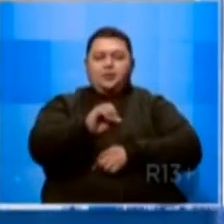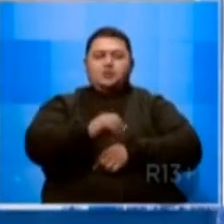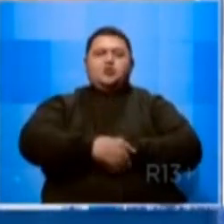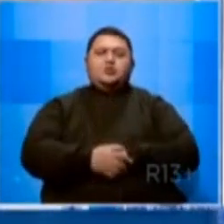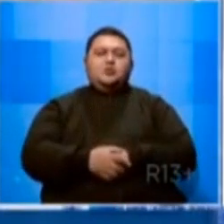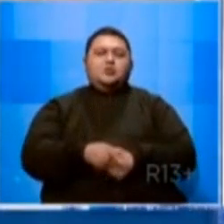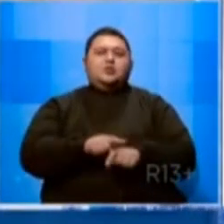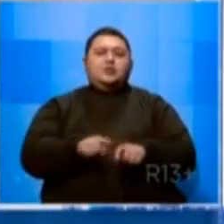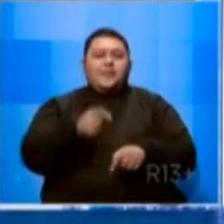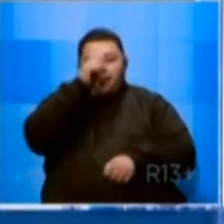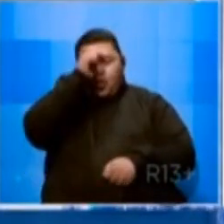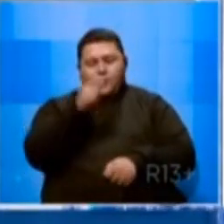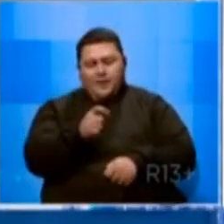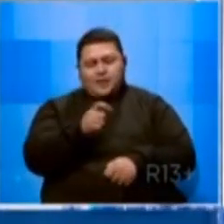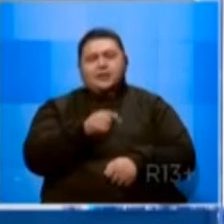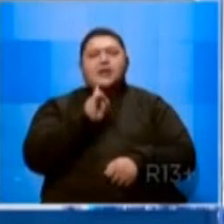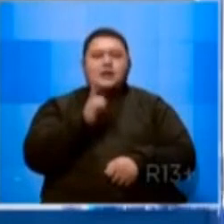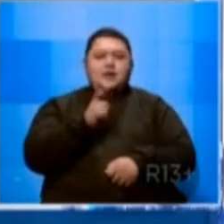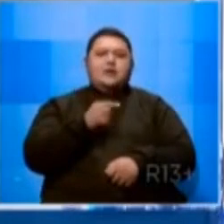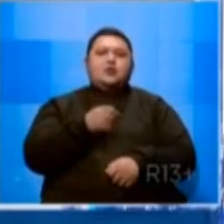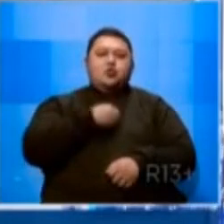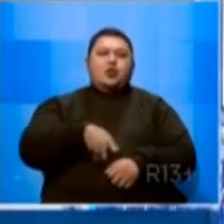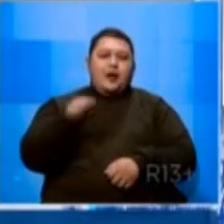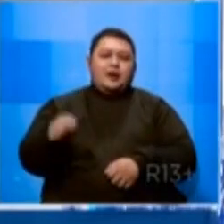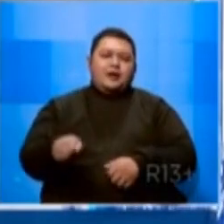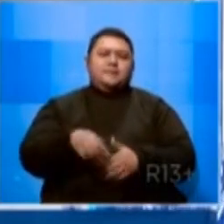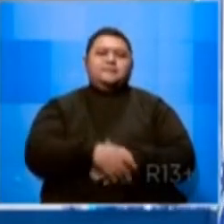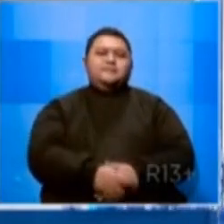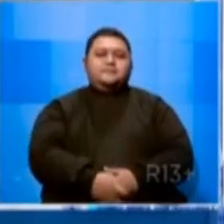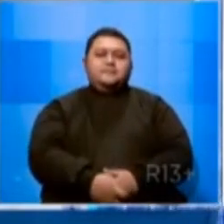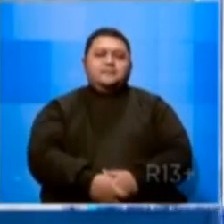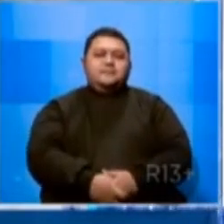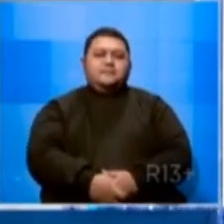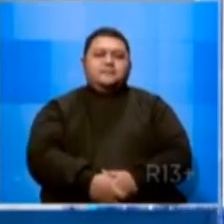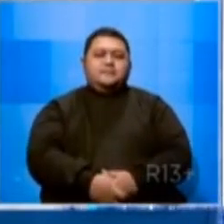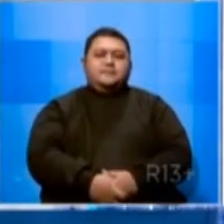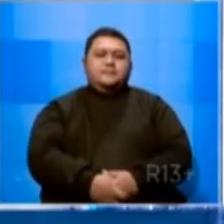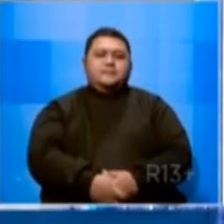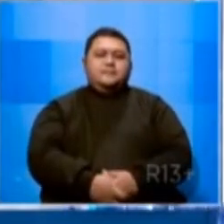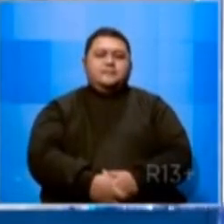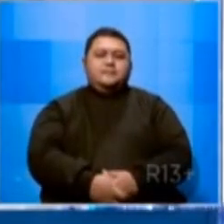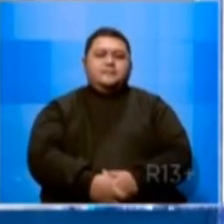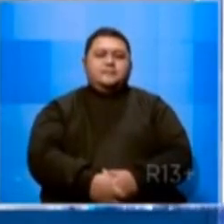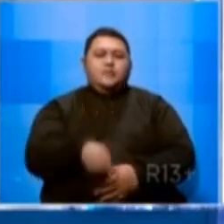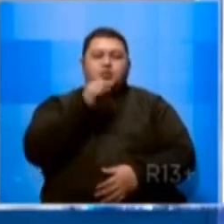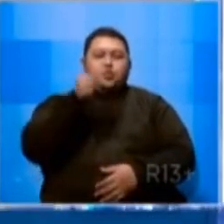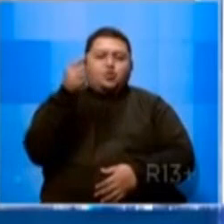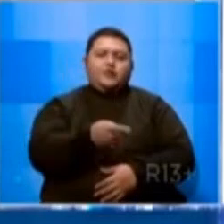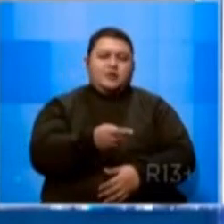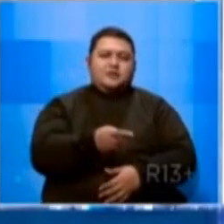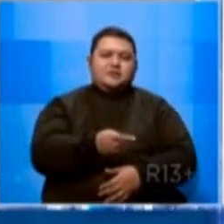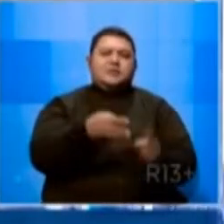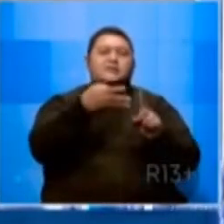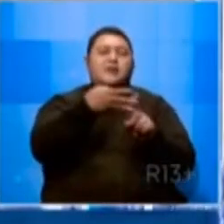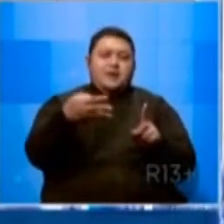kami menghargai operasi terhadap majelis hakim terhadap vonis barada eliaser